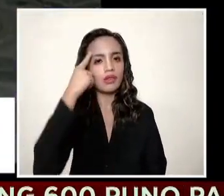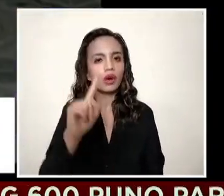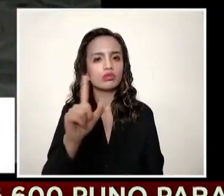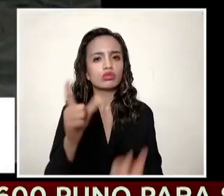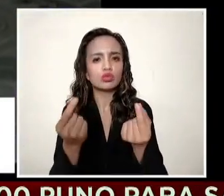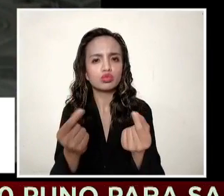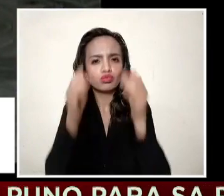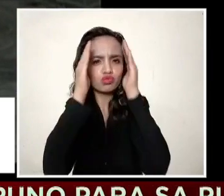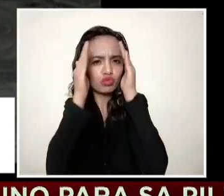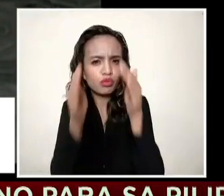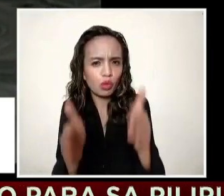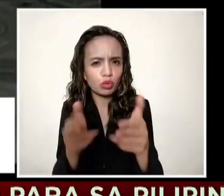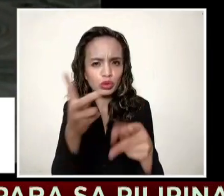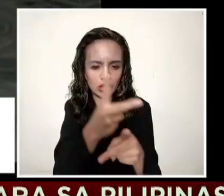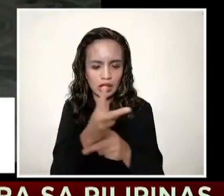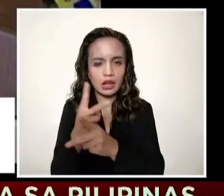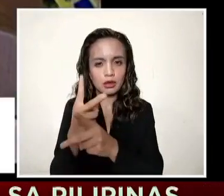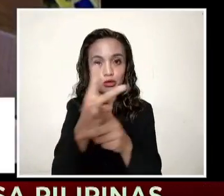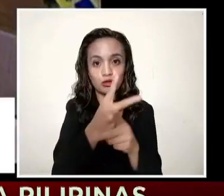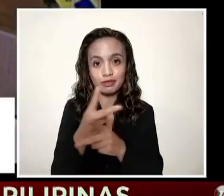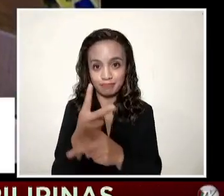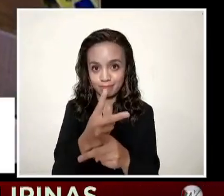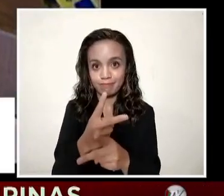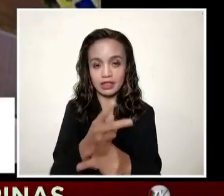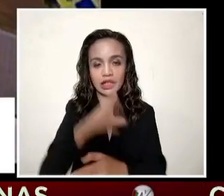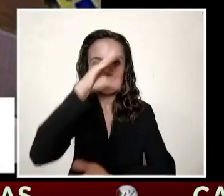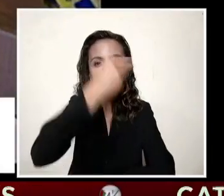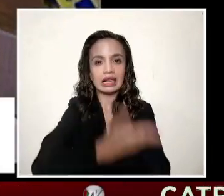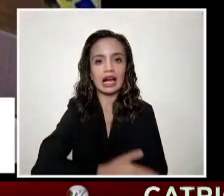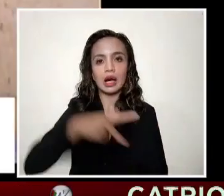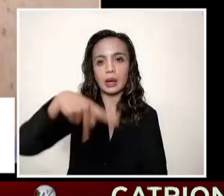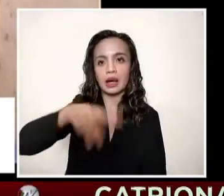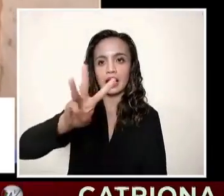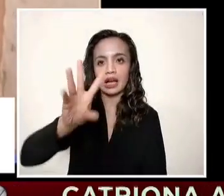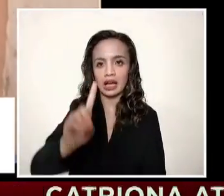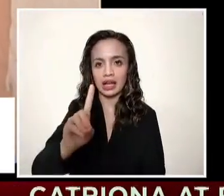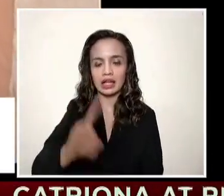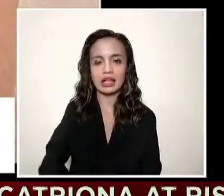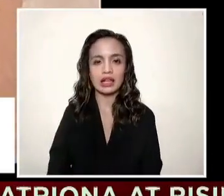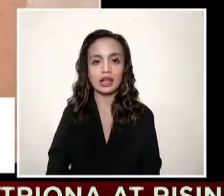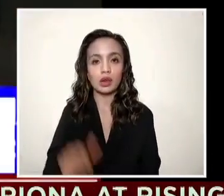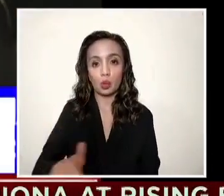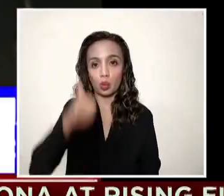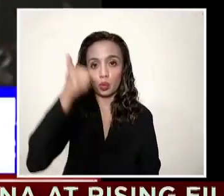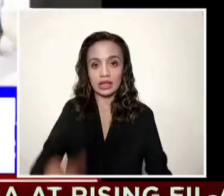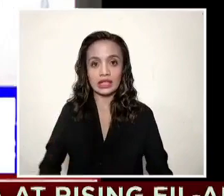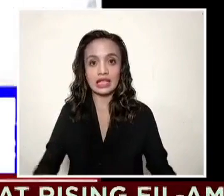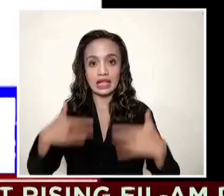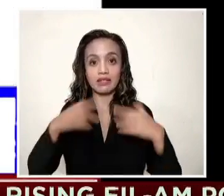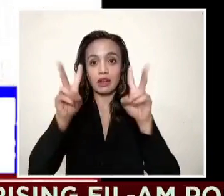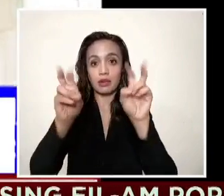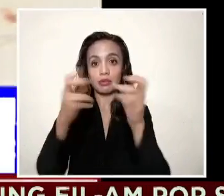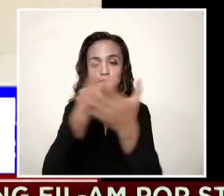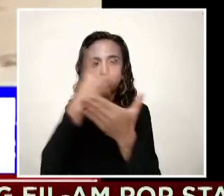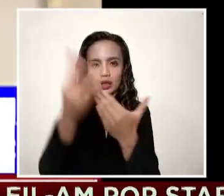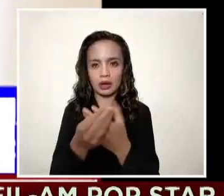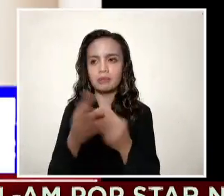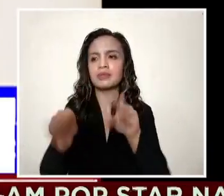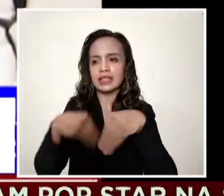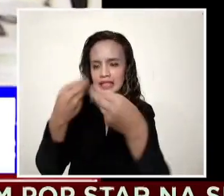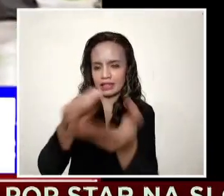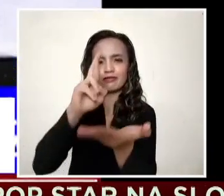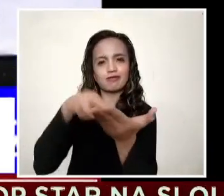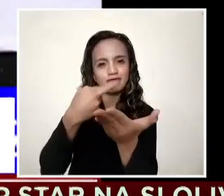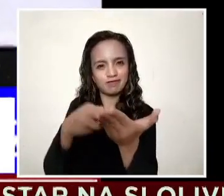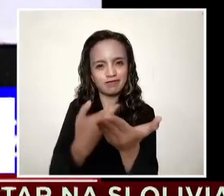tinututukan ang pag-aalaga sa anak na PWD, sinagot ng Winner sa Life ang kanyang bigasan. Ganun din ang tulong ng Happy Nai